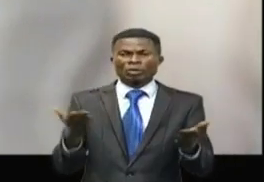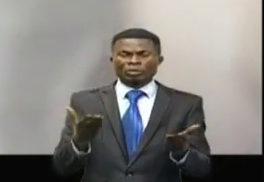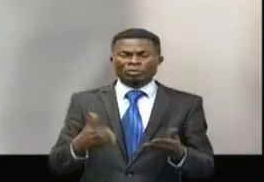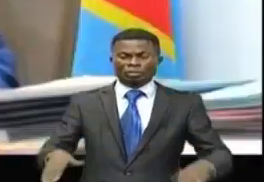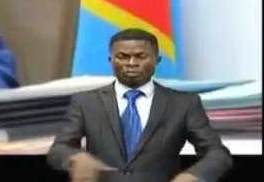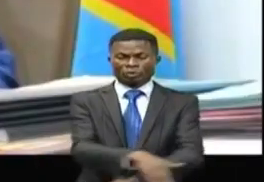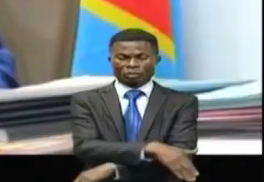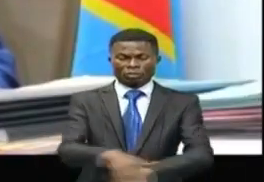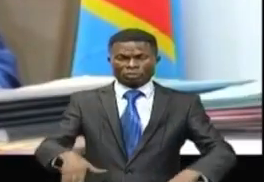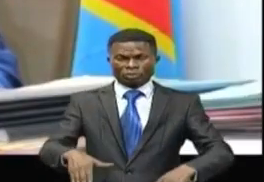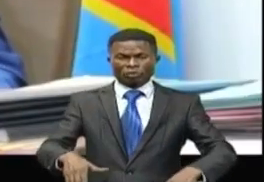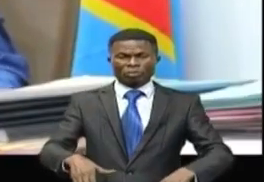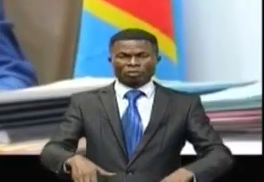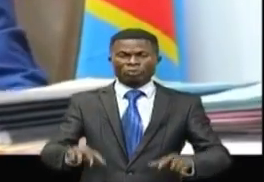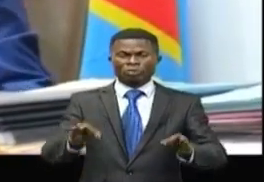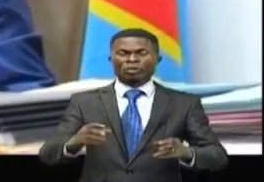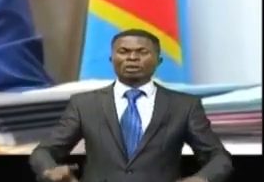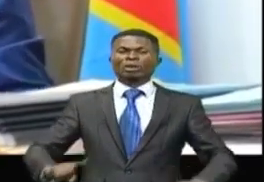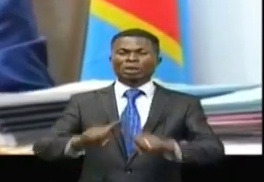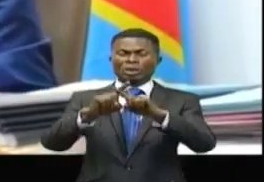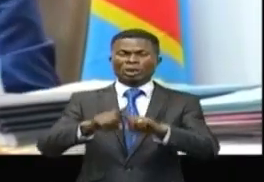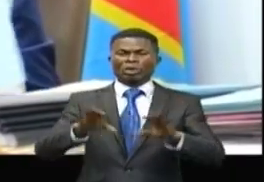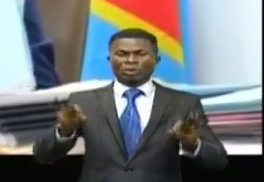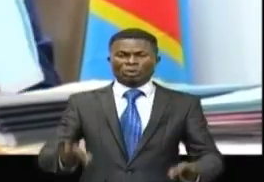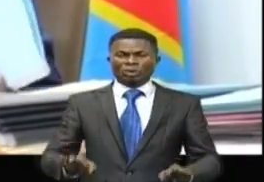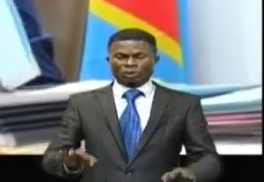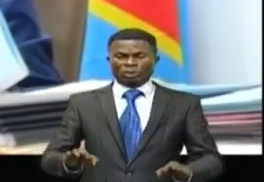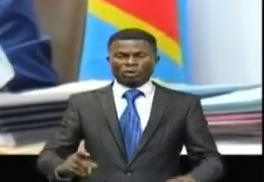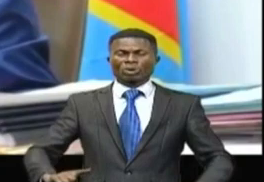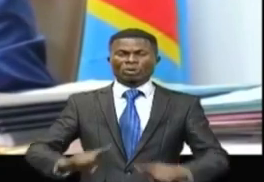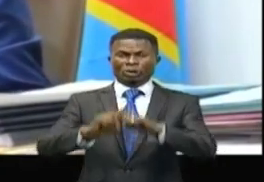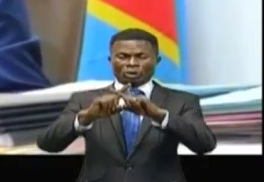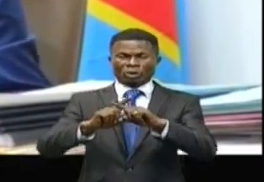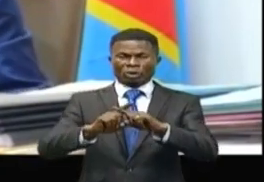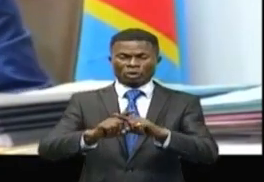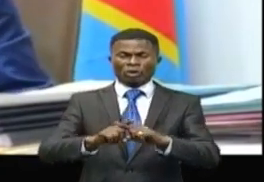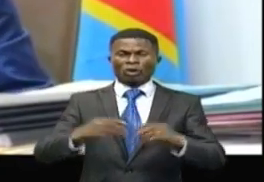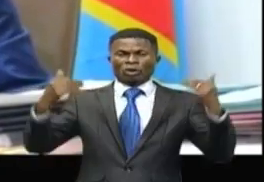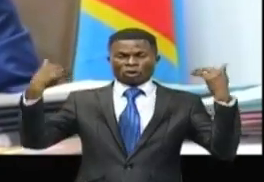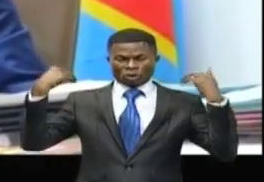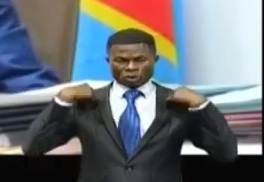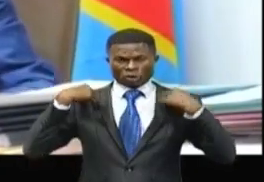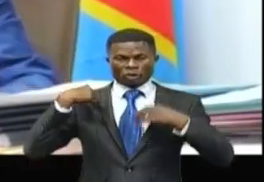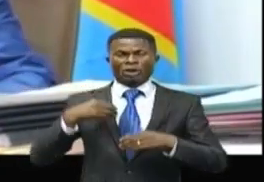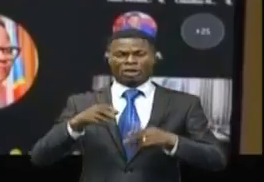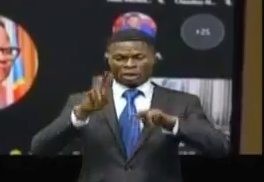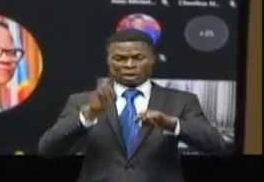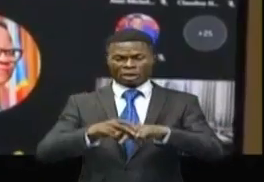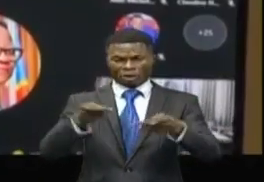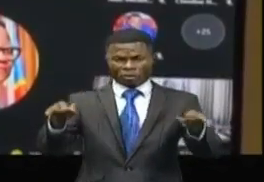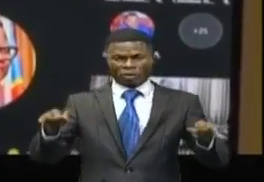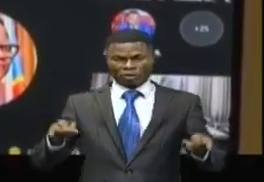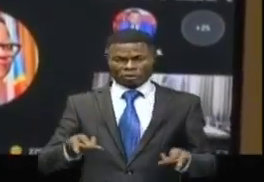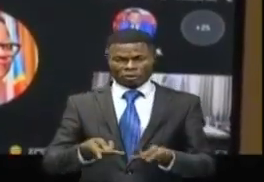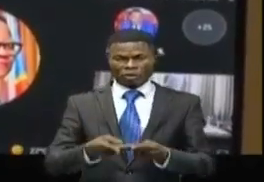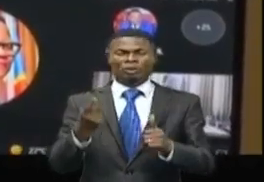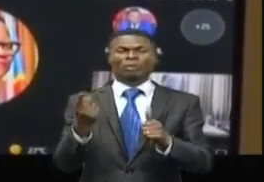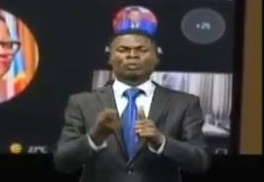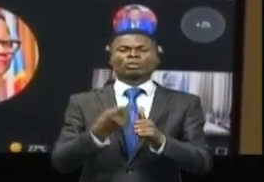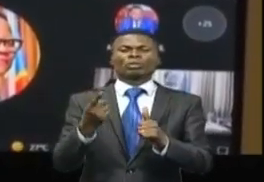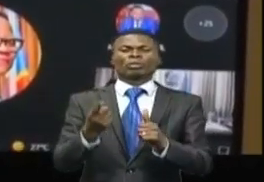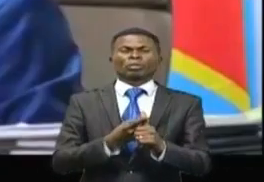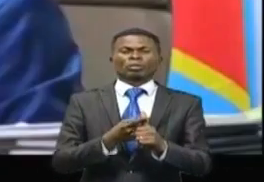administratives le conflit foncier le conflit des leadership local et occupations de terres plus particulièrement